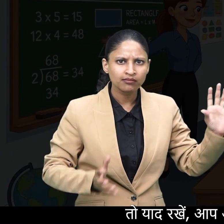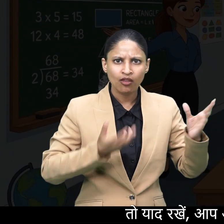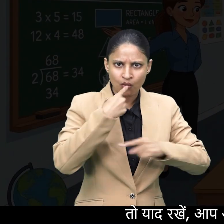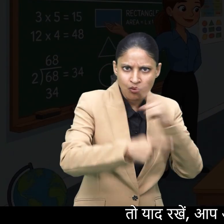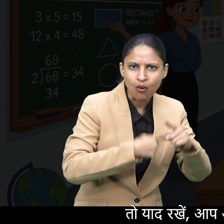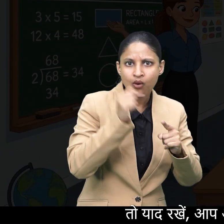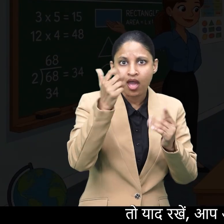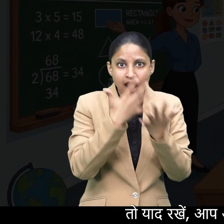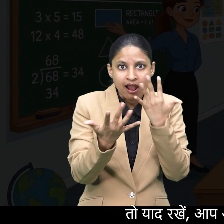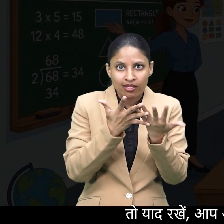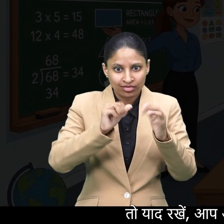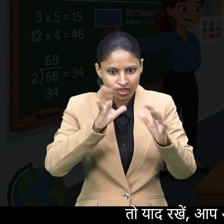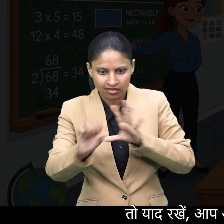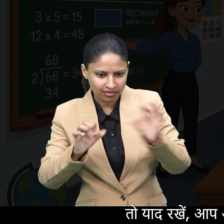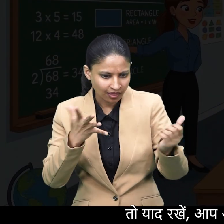पकड़े हुए हैं।